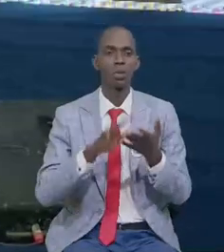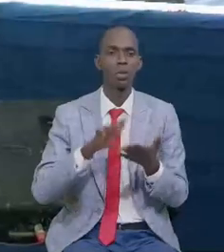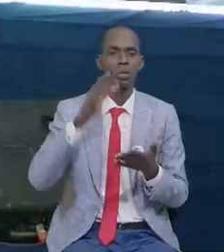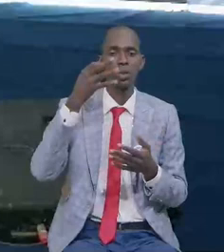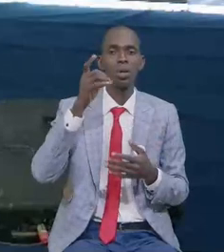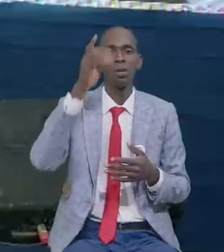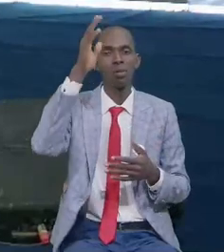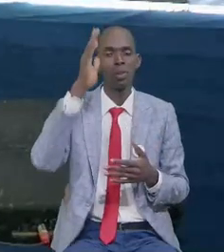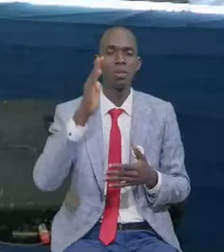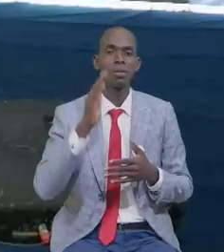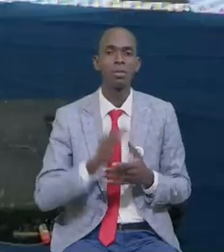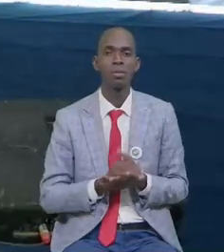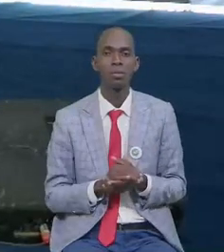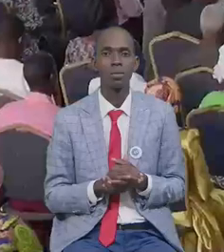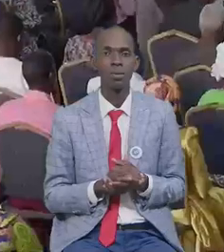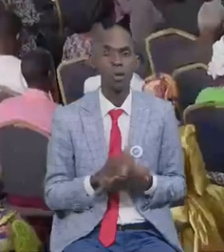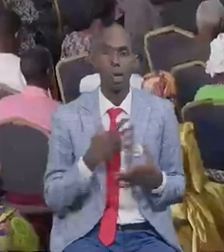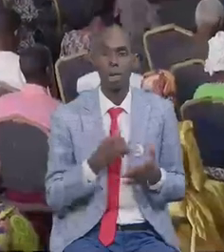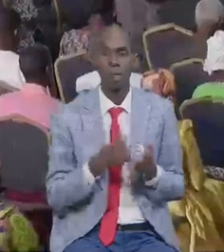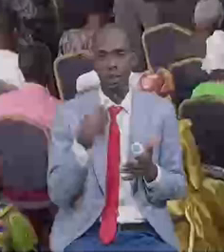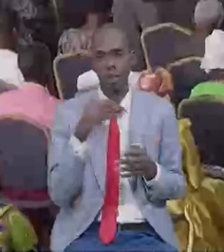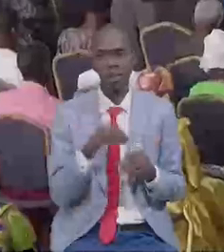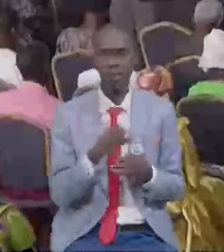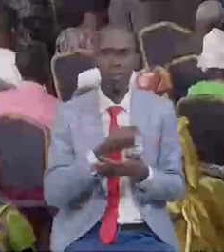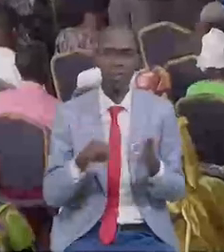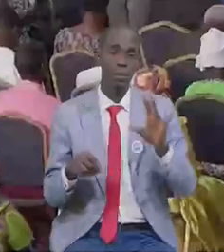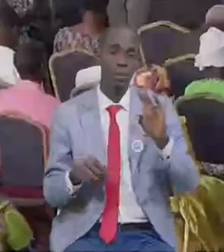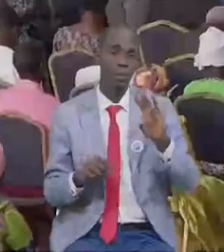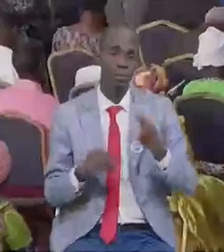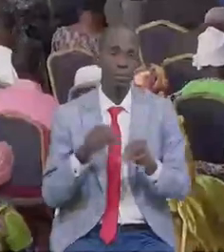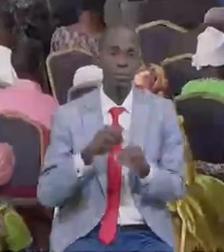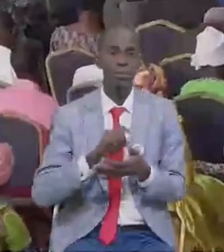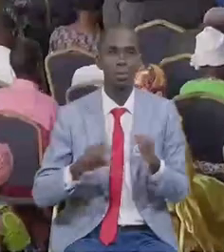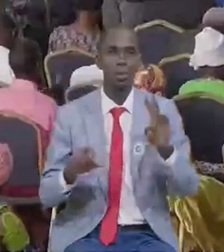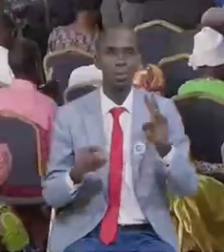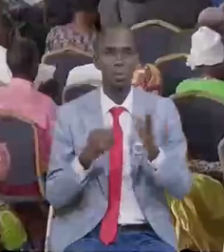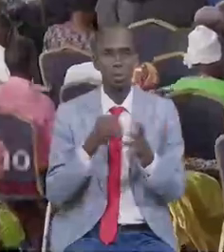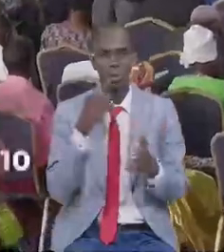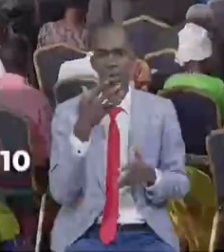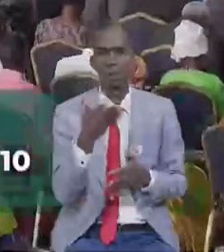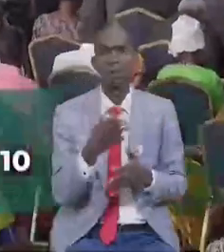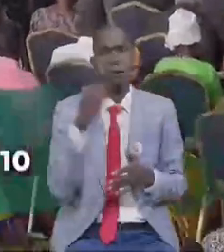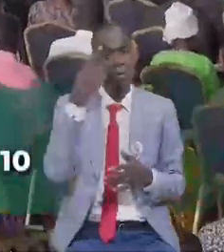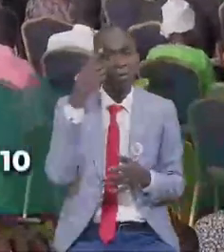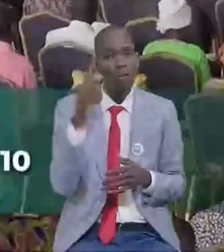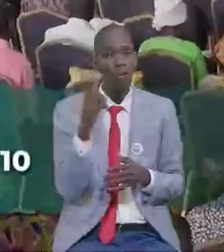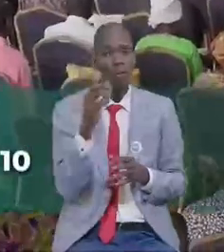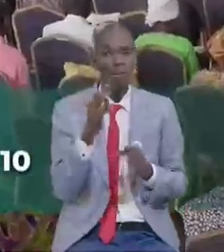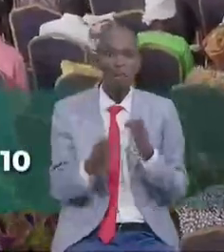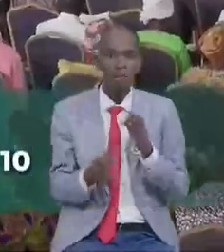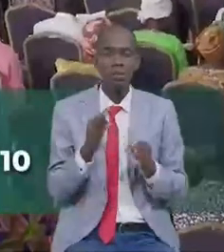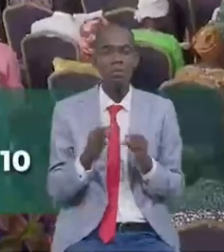Dieu. Dans le verset 17, il nous dit, si par l'offense